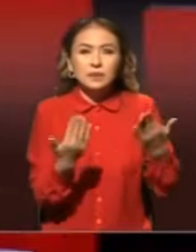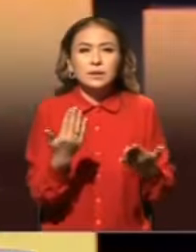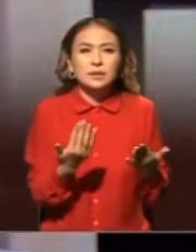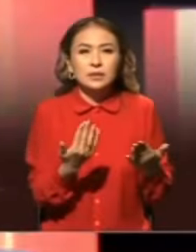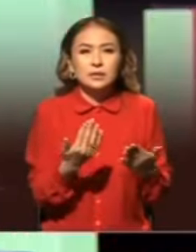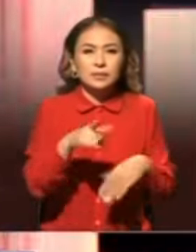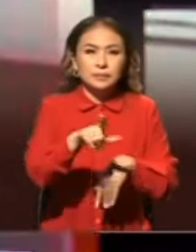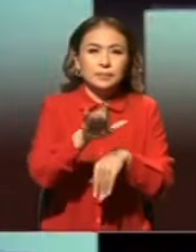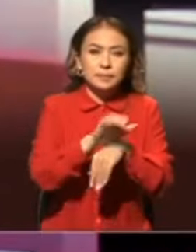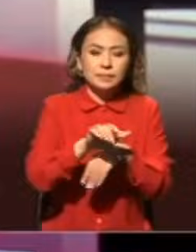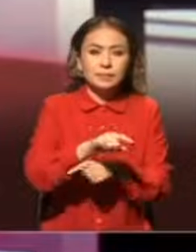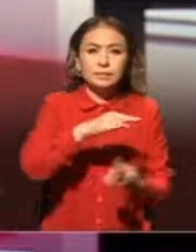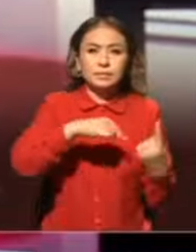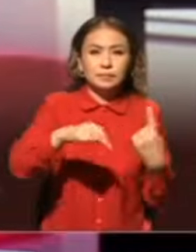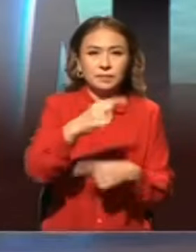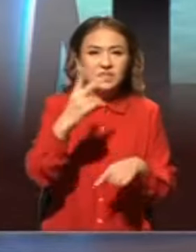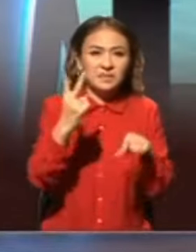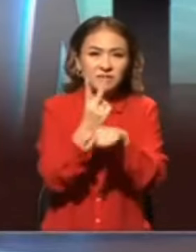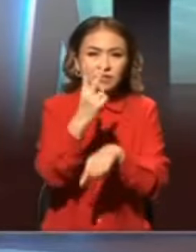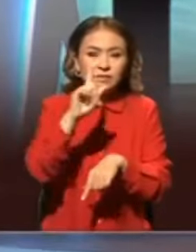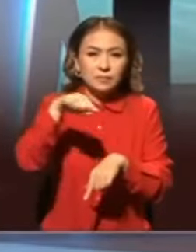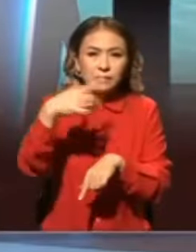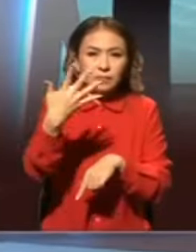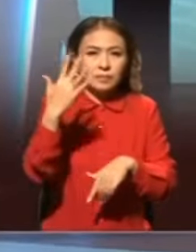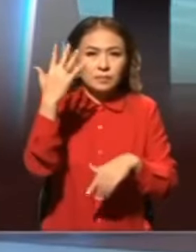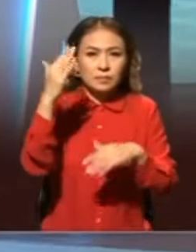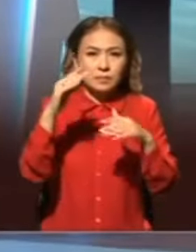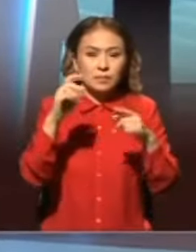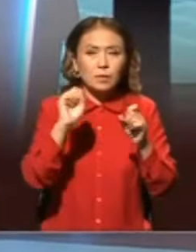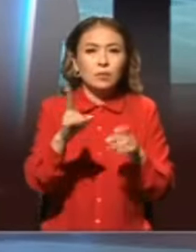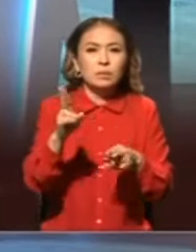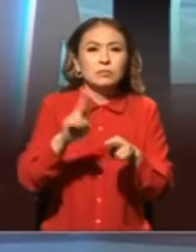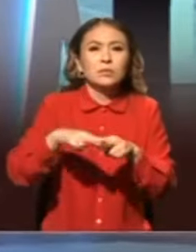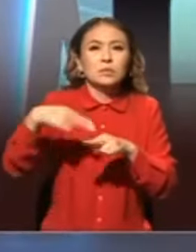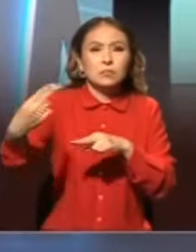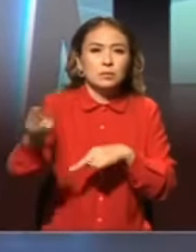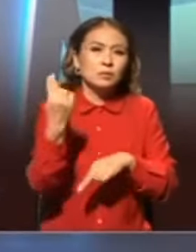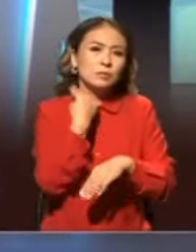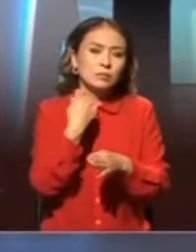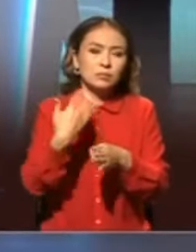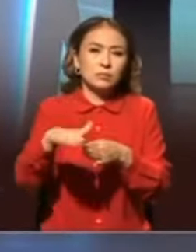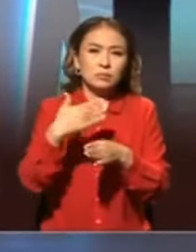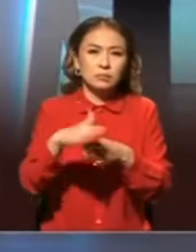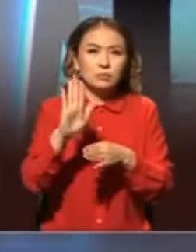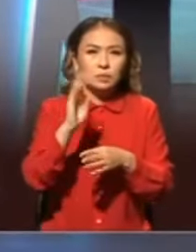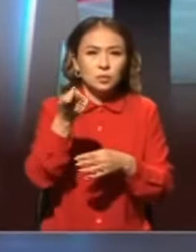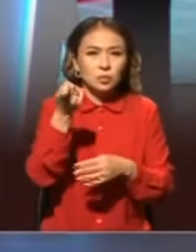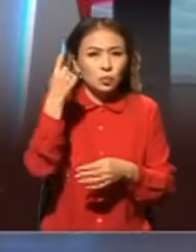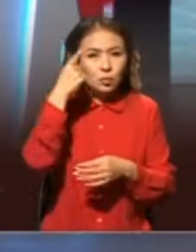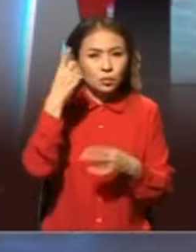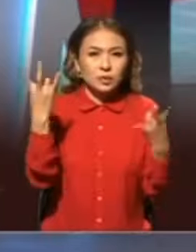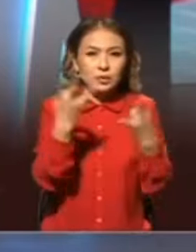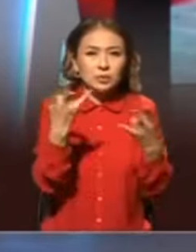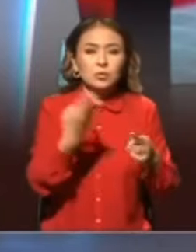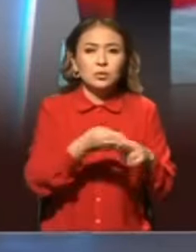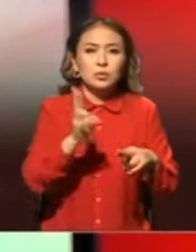жаңағы өндірілген өнімнің бағасы 2,5 есе түссе, ол несиені қалай қайтара алады? Осыны ойлану керек қой.